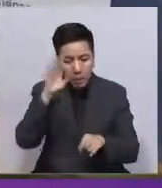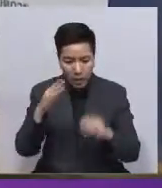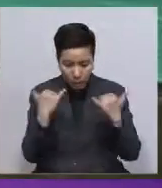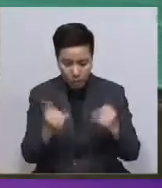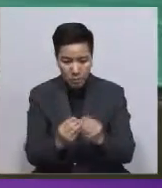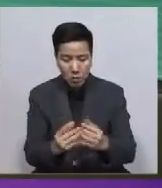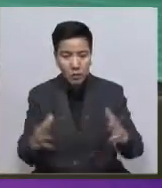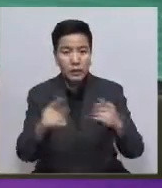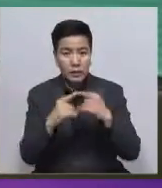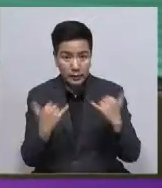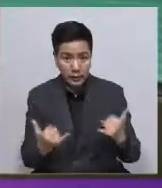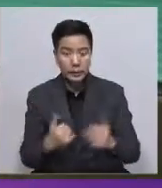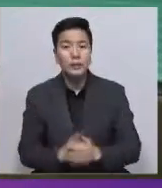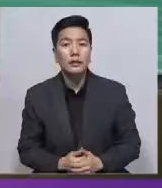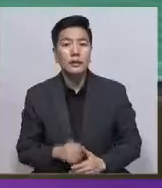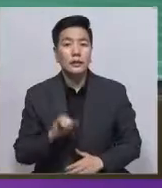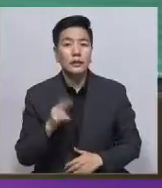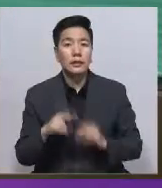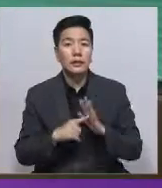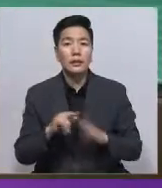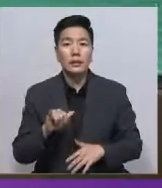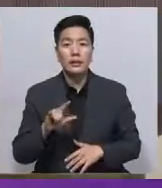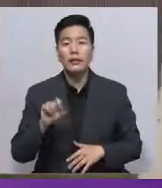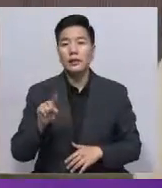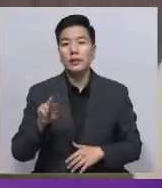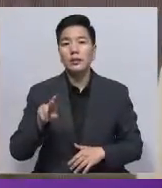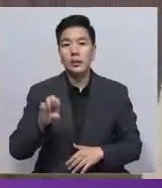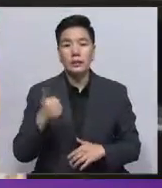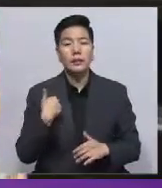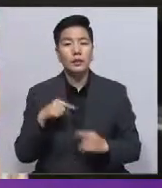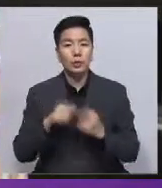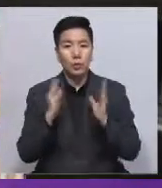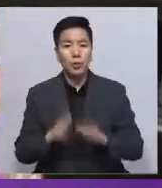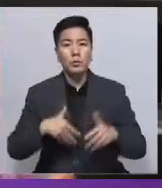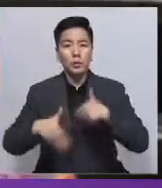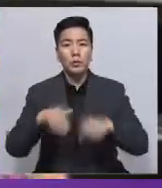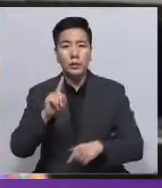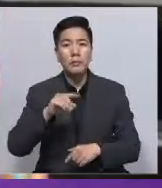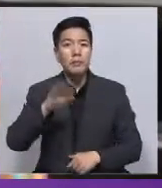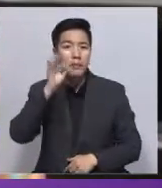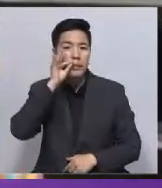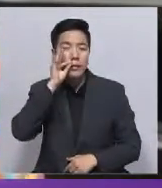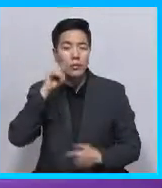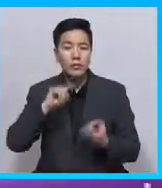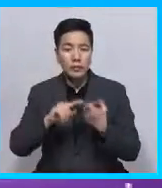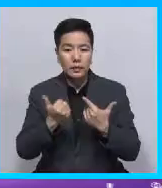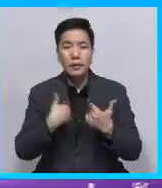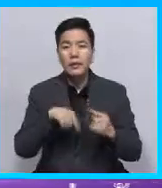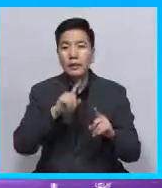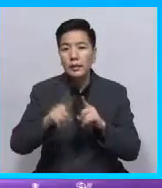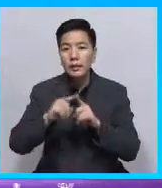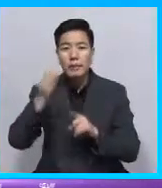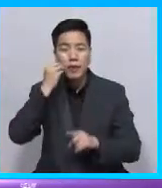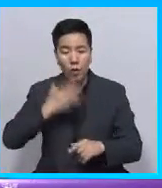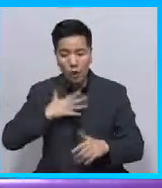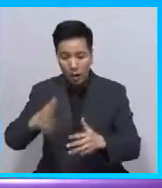นัขบ้าในขณะนี้โดยคุณจรัญศรีชยากรนะครับก็เป็นอีกหนึ่งในประชาชนที่นำแมวจรจัดบริเวณที่อยู่อาศัย